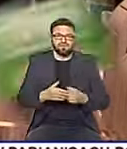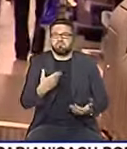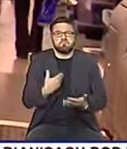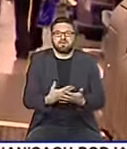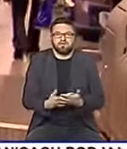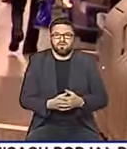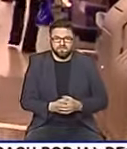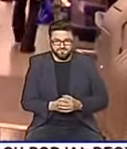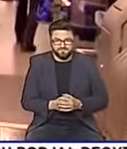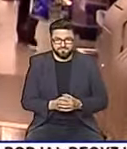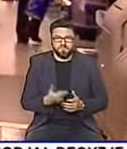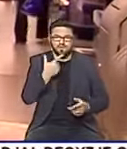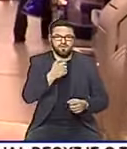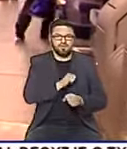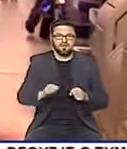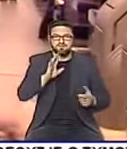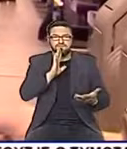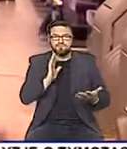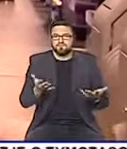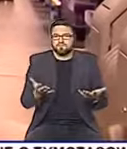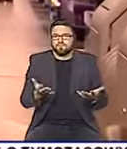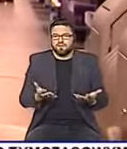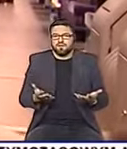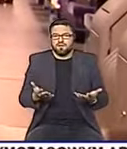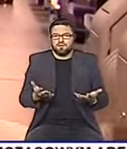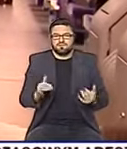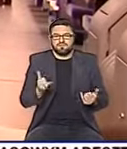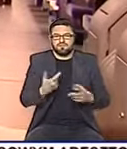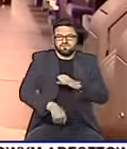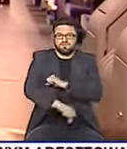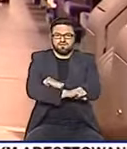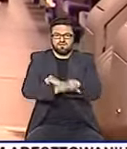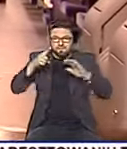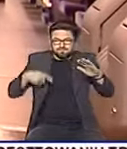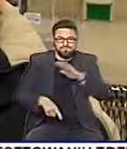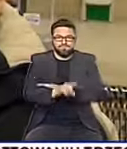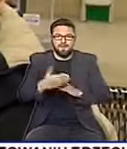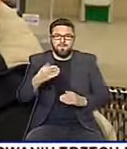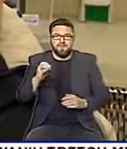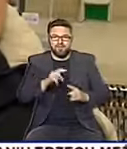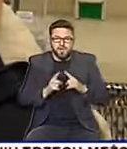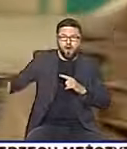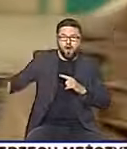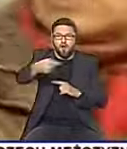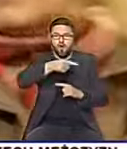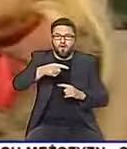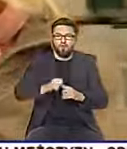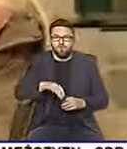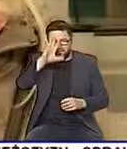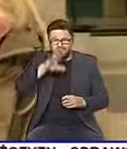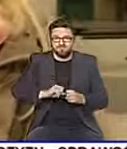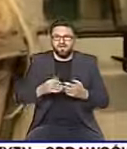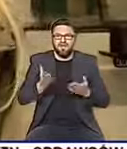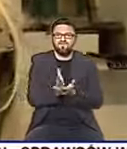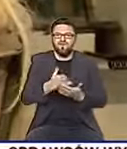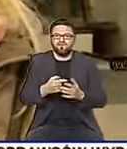Dlaczego? No jest to rodzaj takiego jakby zastępczego metra wokół Łodzi. Na wszystkie strony województwa jest tak,